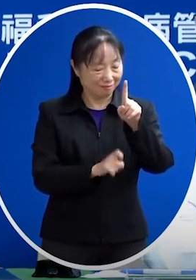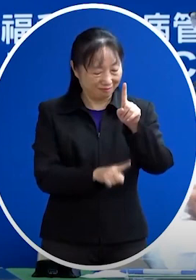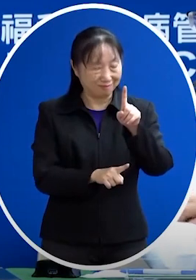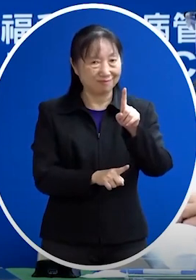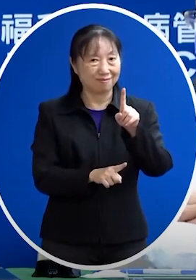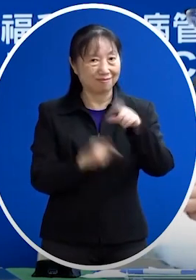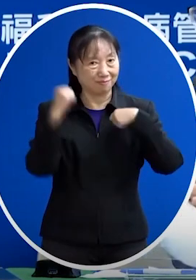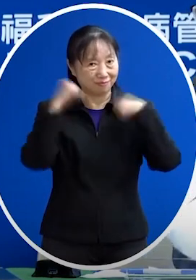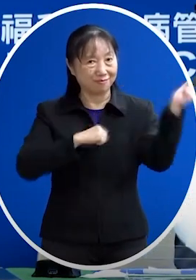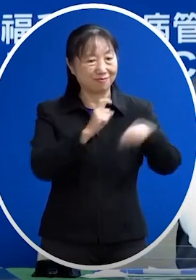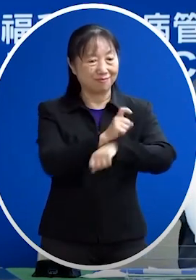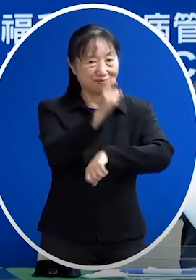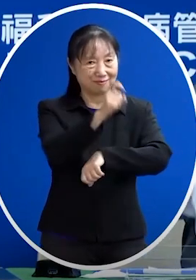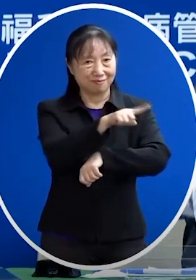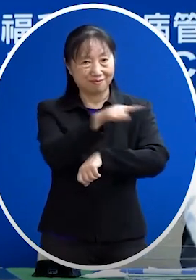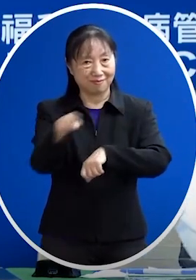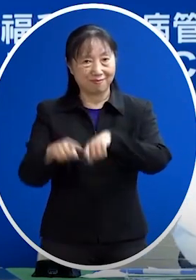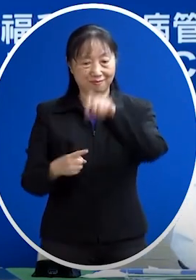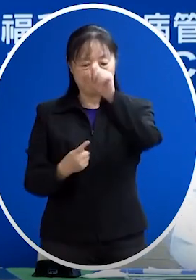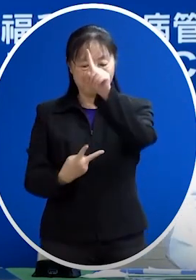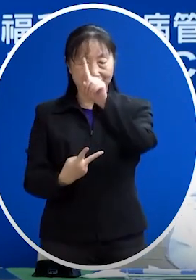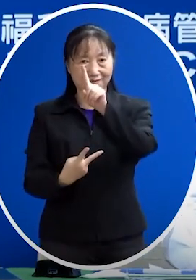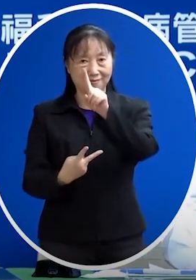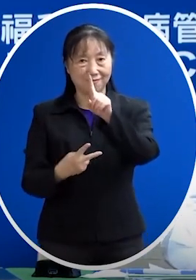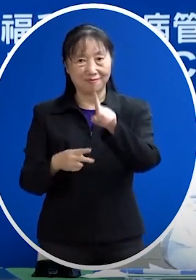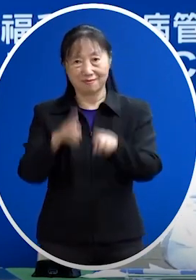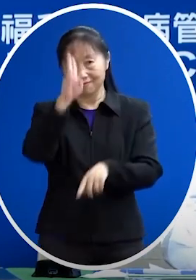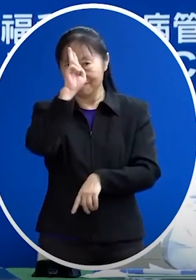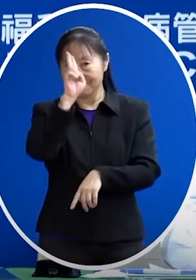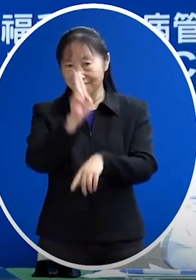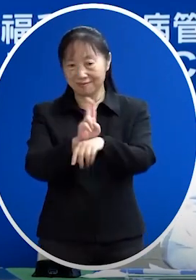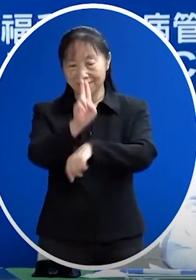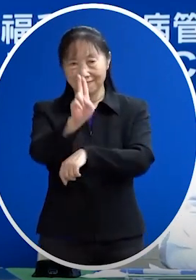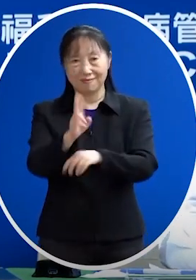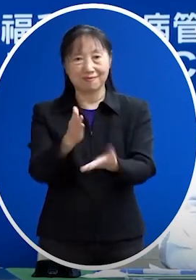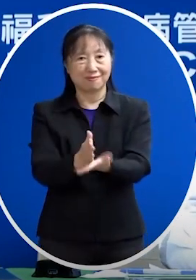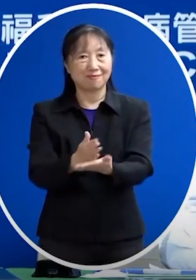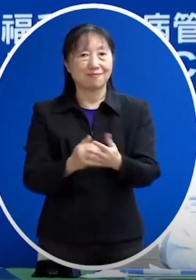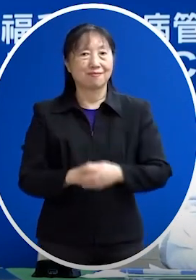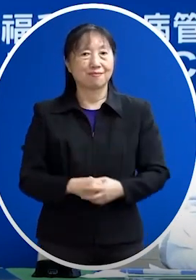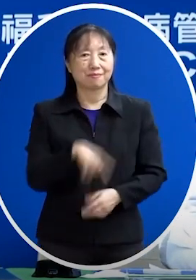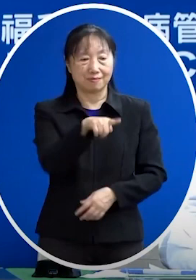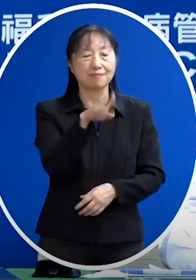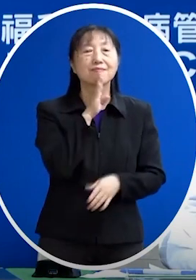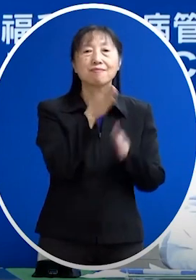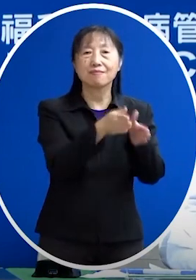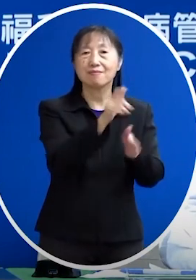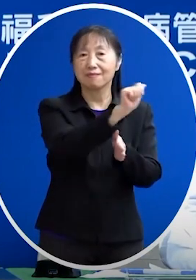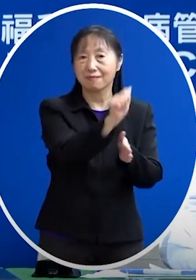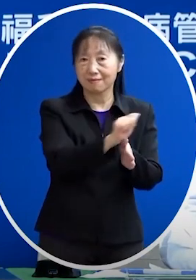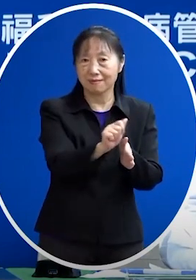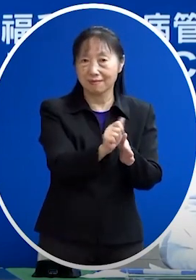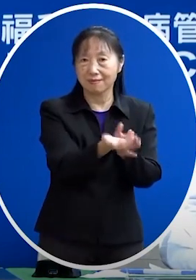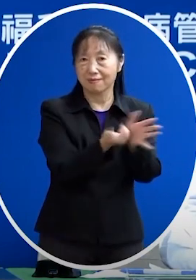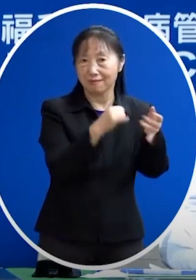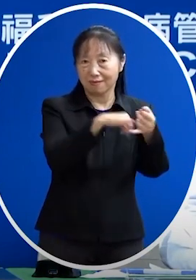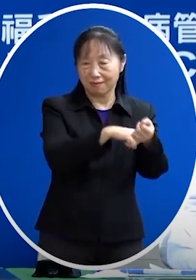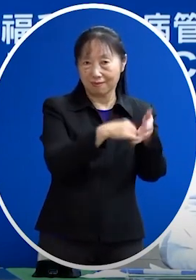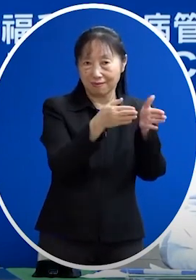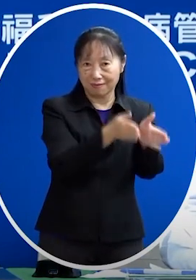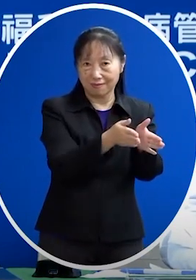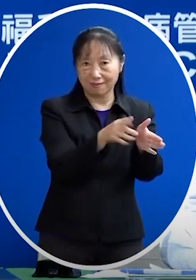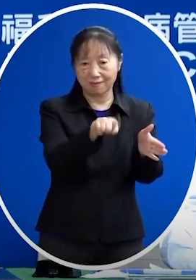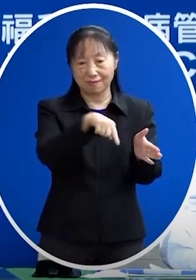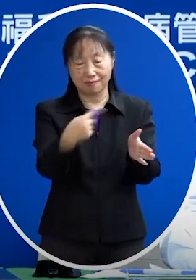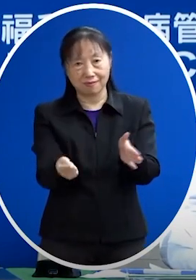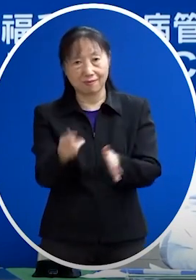11月11号上午10点到11月12号中午12点。好，那这是 A G 哈的预约的时间。